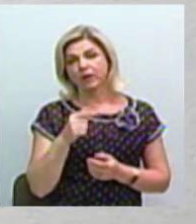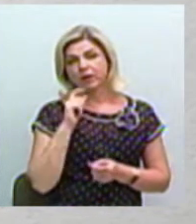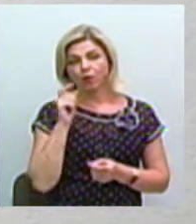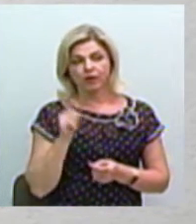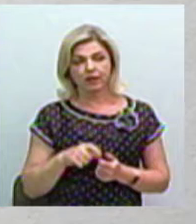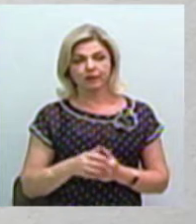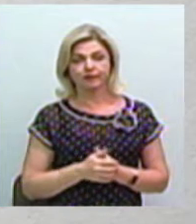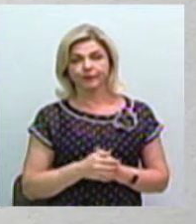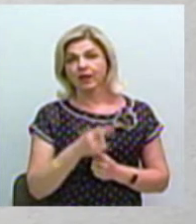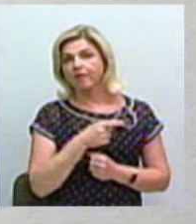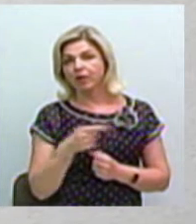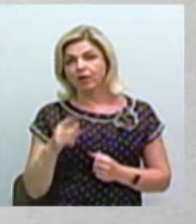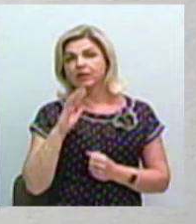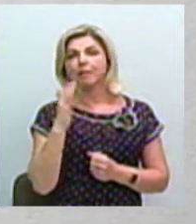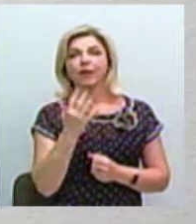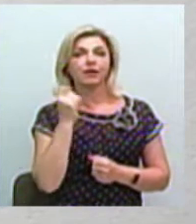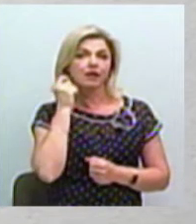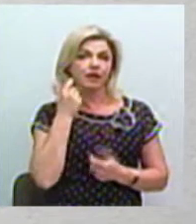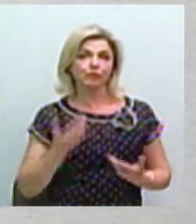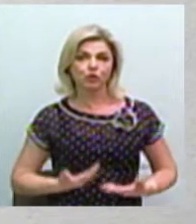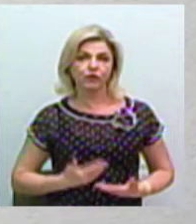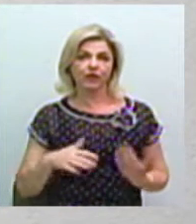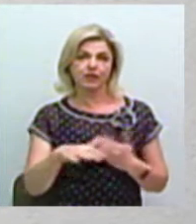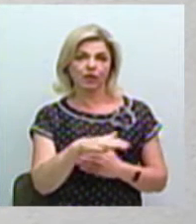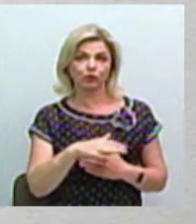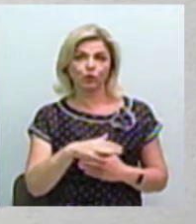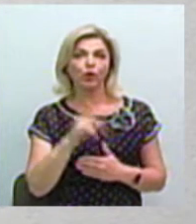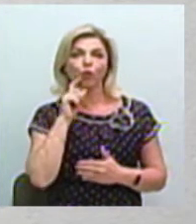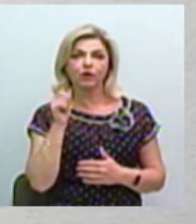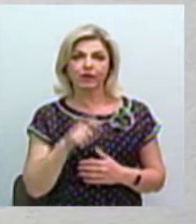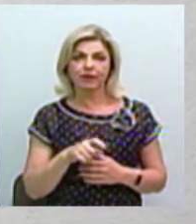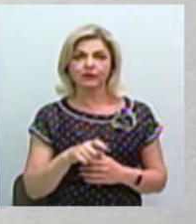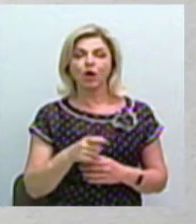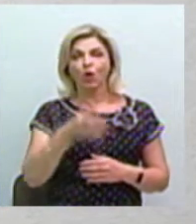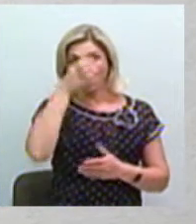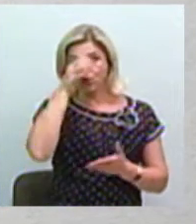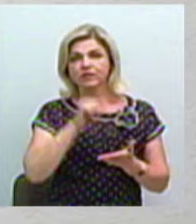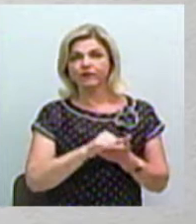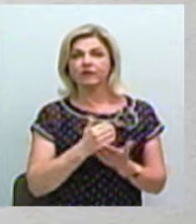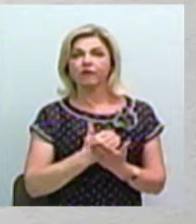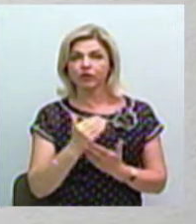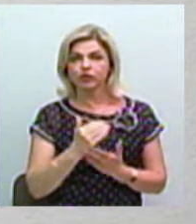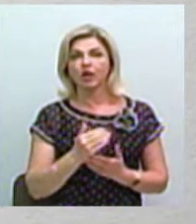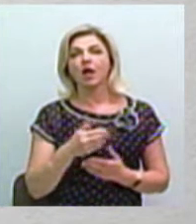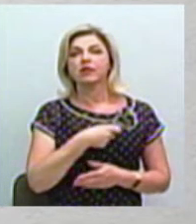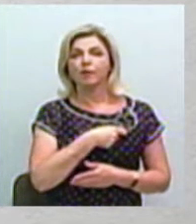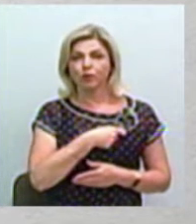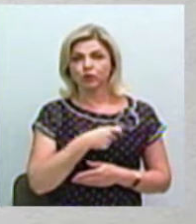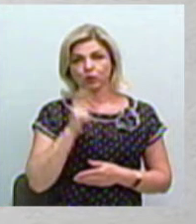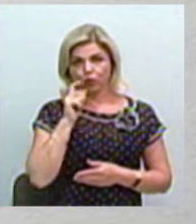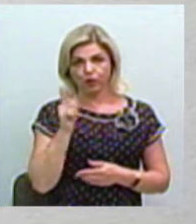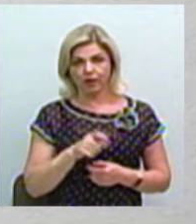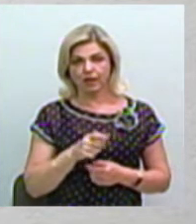України. Протягом останніх 5 років проживає на території України. Освіта вища. Народний депутат